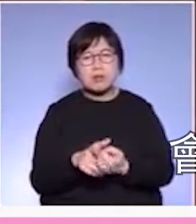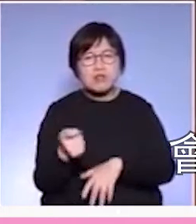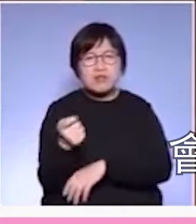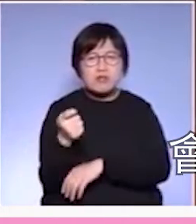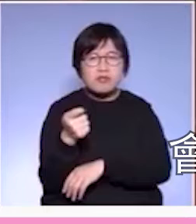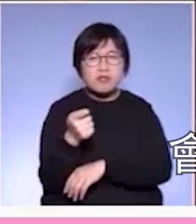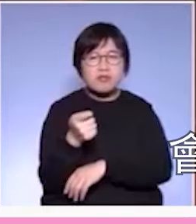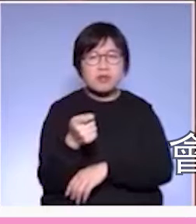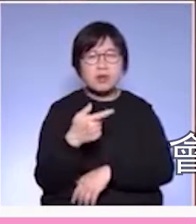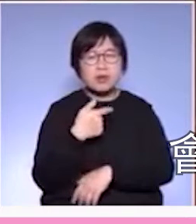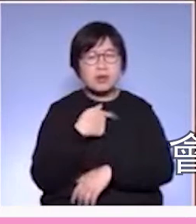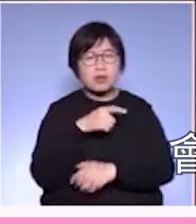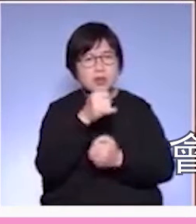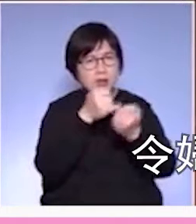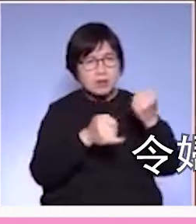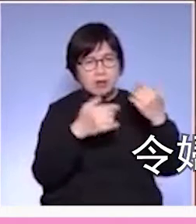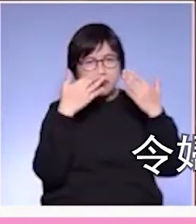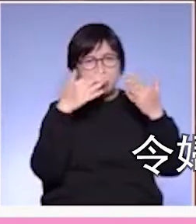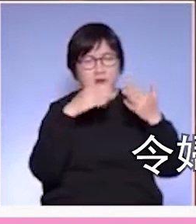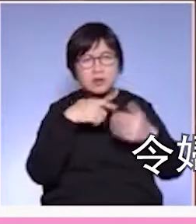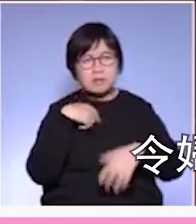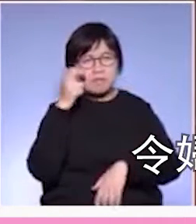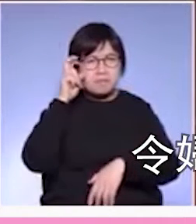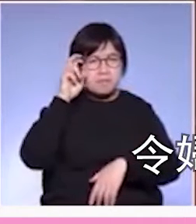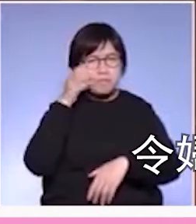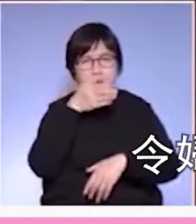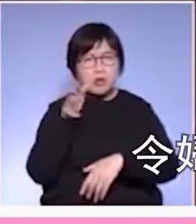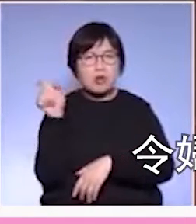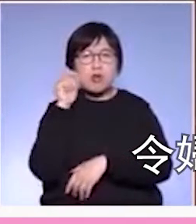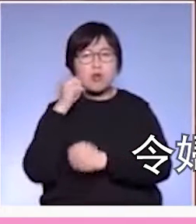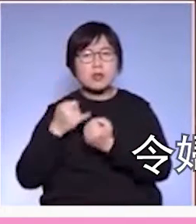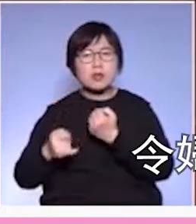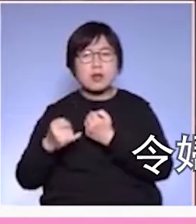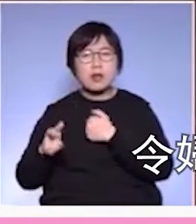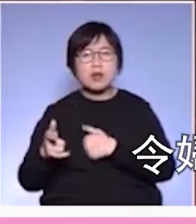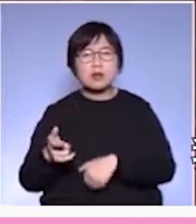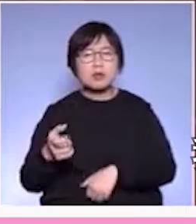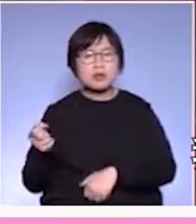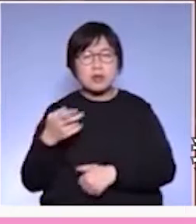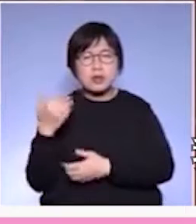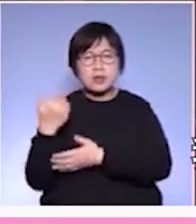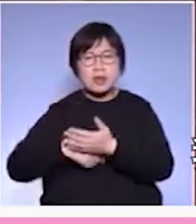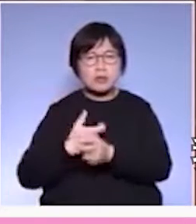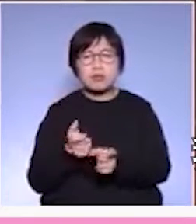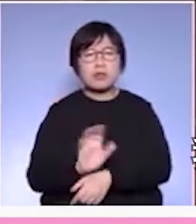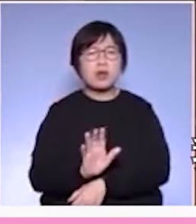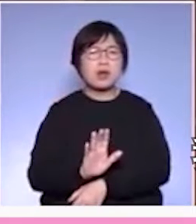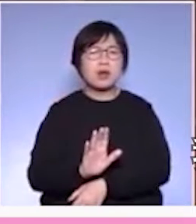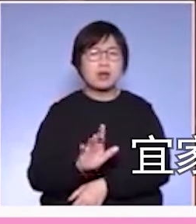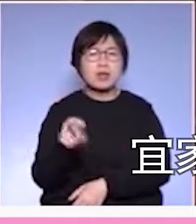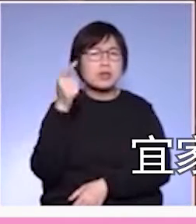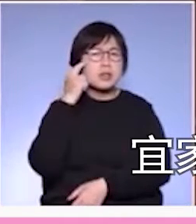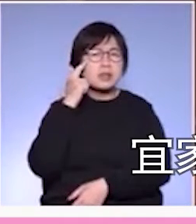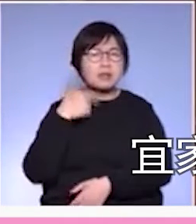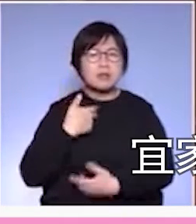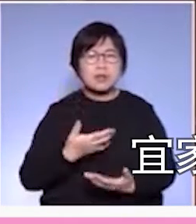令到我哋嘅產假檢討嘅方向係令到我哋嘅婦女生育嘅時候唔使再俾人扣人工？我諗行政長官你都知道，